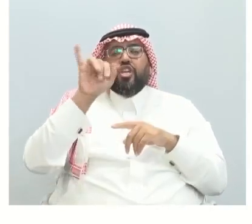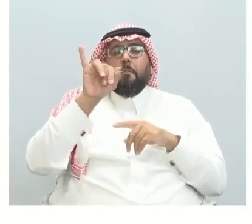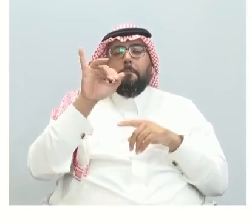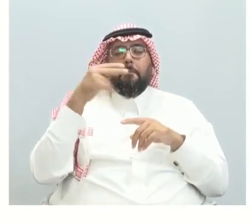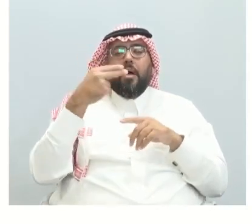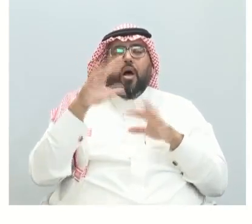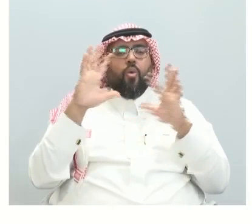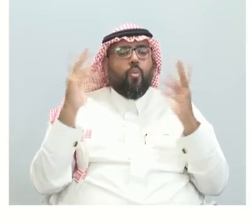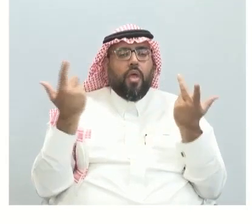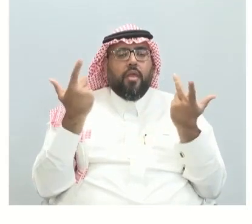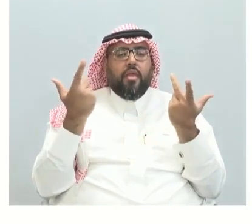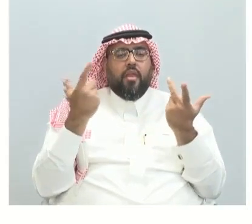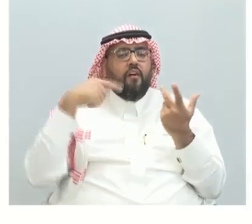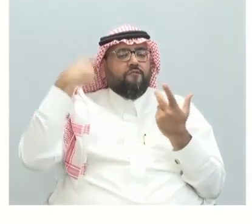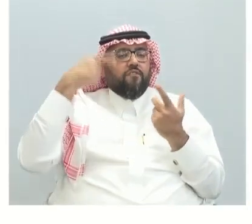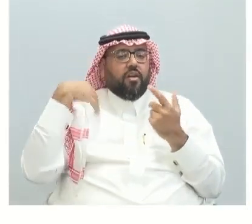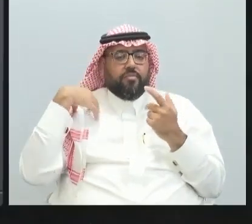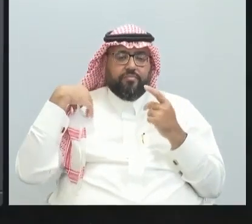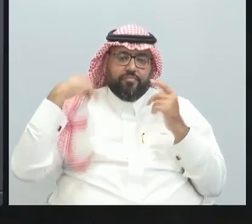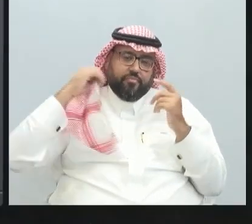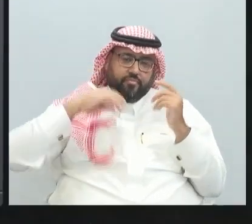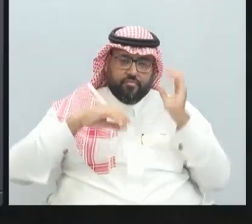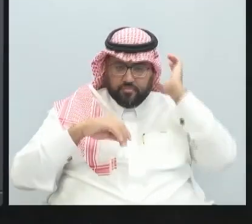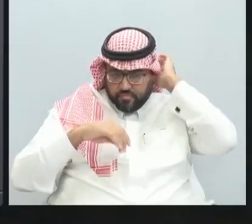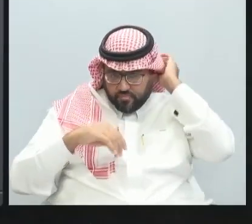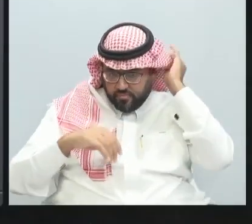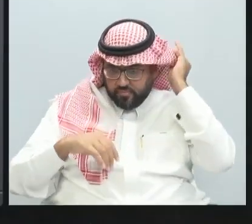الثالث يلا يا ابطال فكروا معي